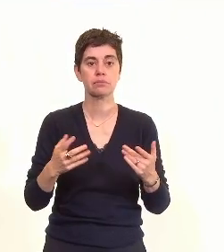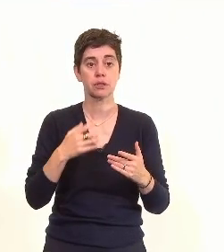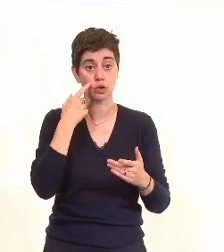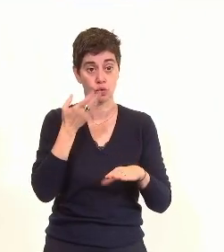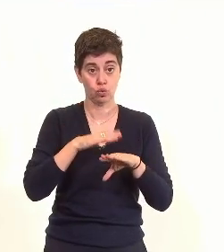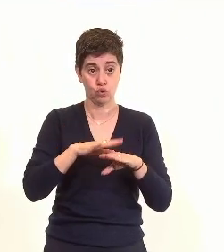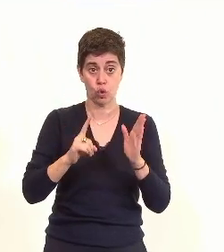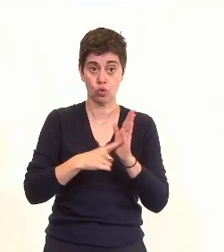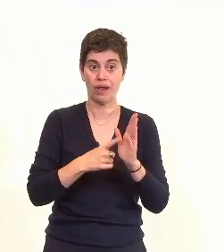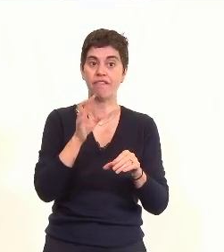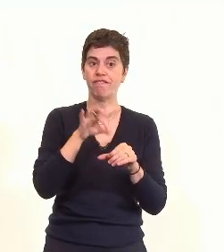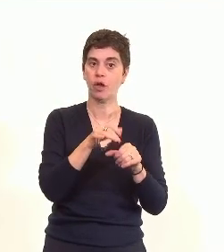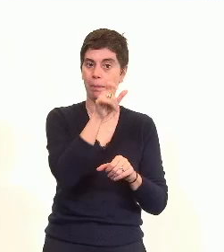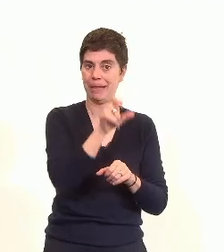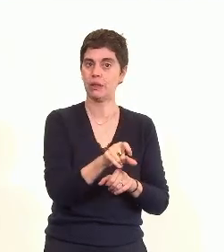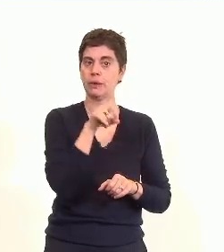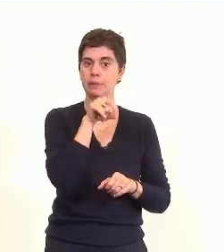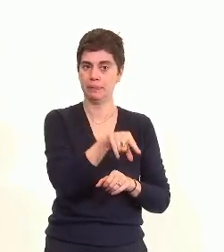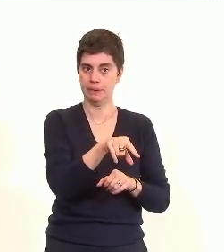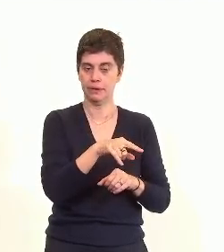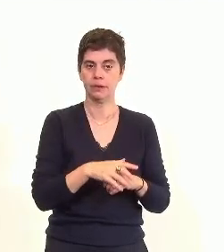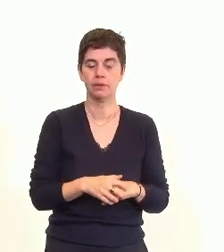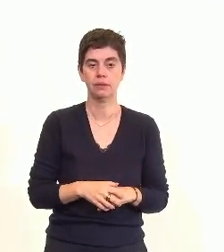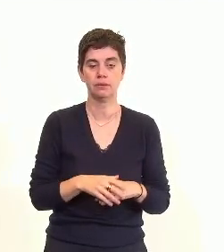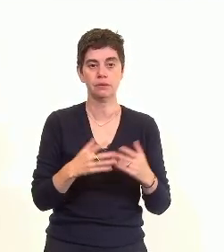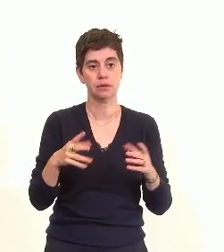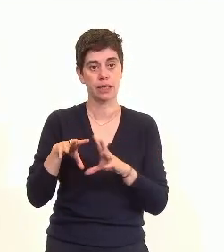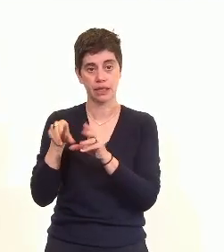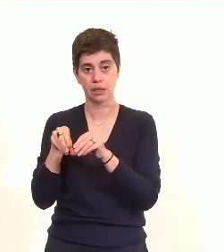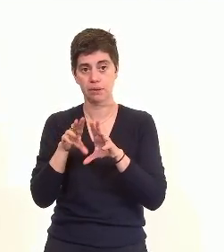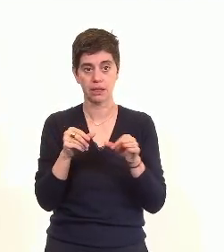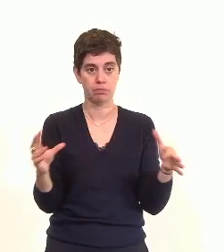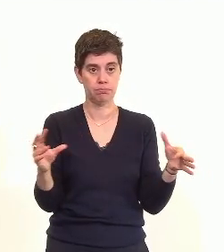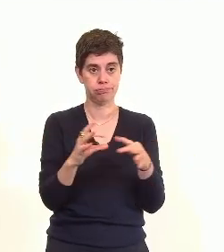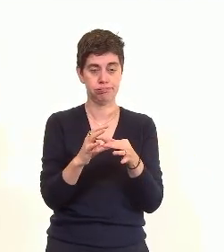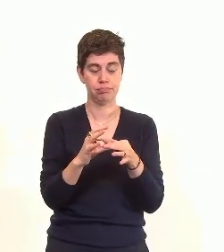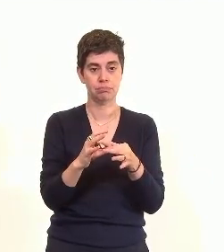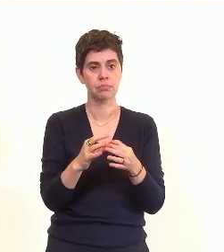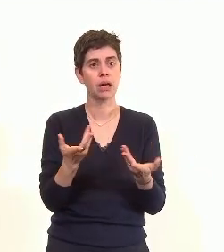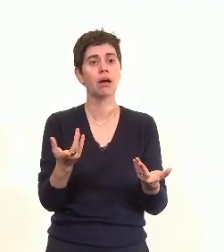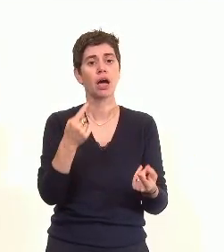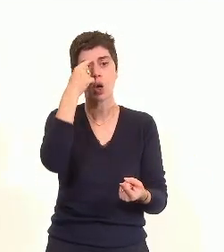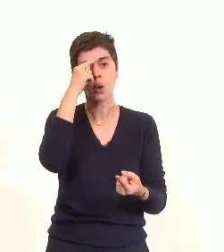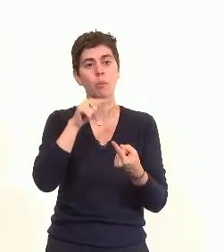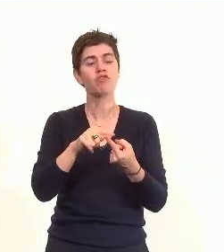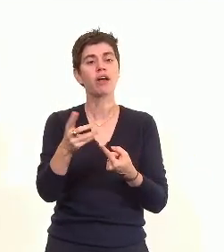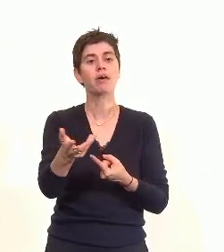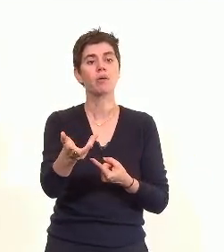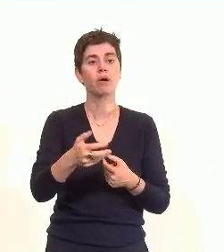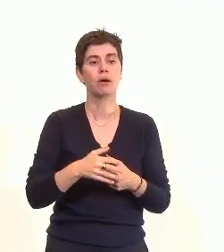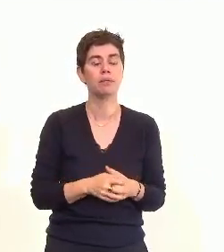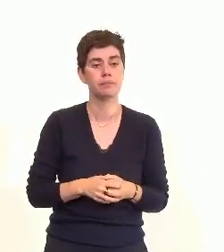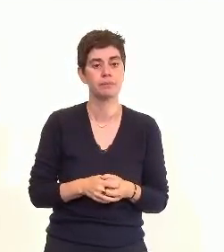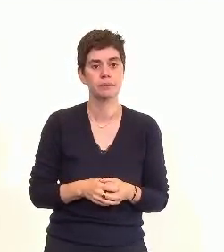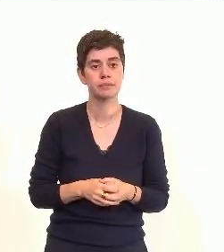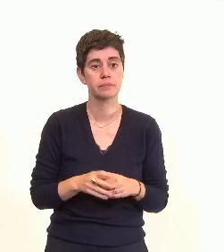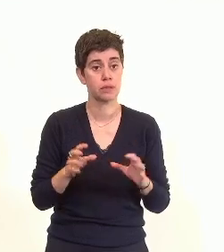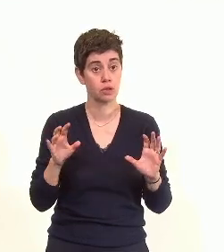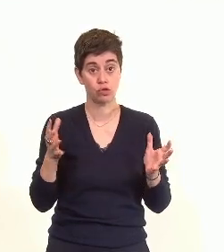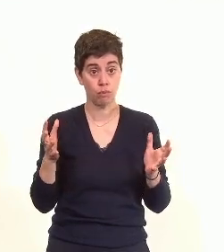personnes concernées. Ça a été le début de la collaboration entre vos 2 équipes. Quel a été l'objet de ce premier serious game et comment vous êtes-vous